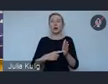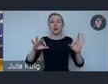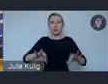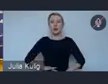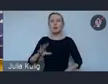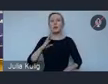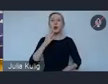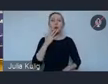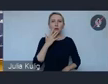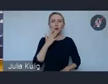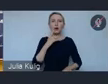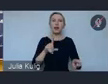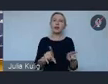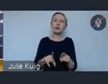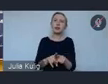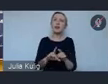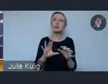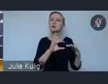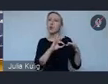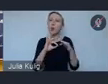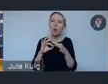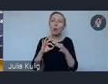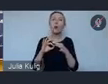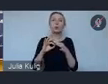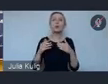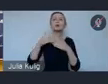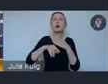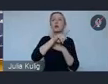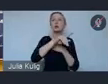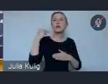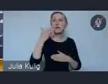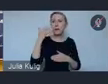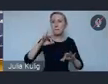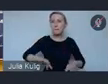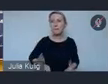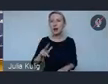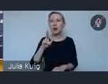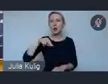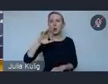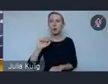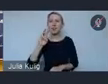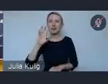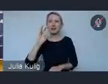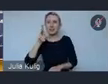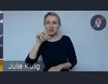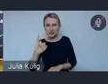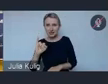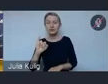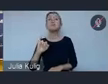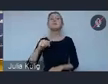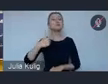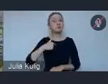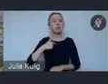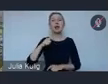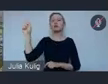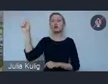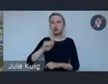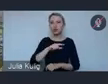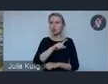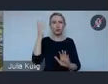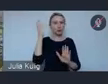i też Nawiązując do zakończenia wystąpienia pana Kuby wegańskiego ja przyjeżdżam do państwa